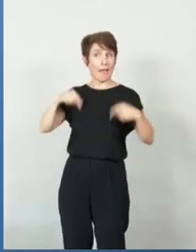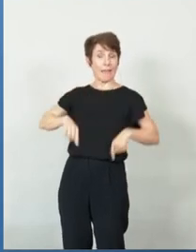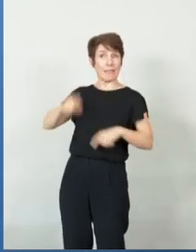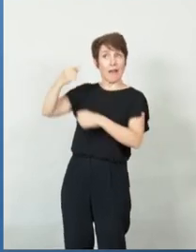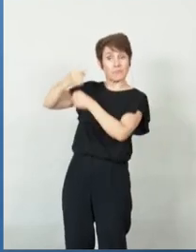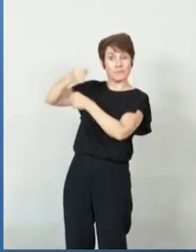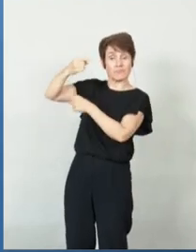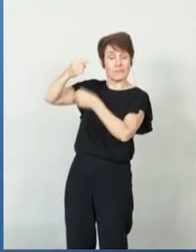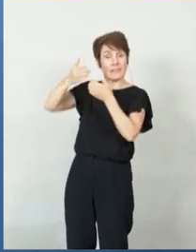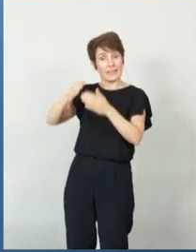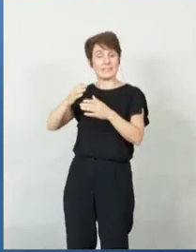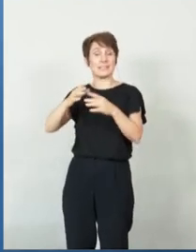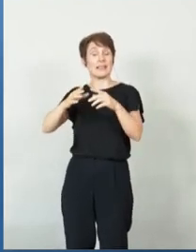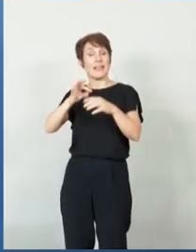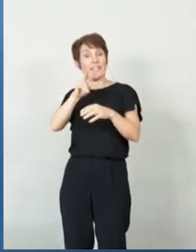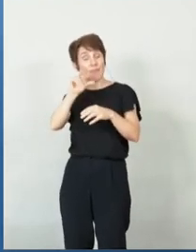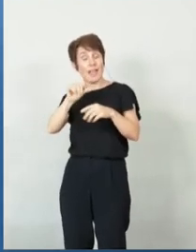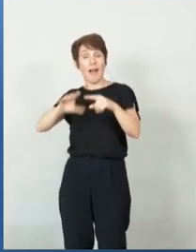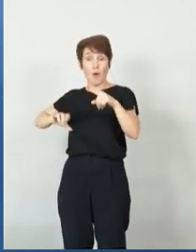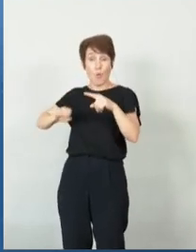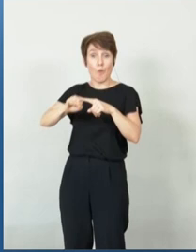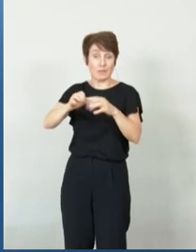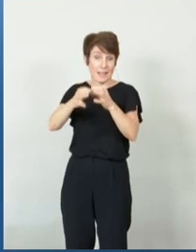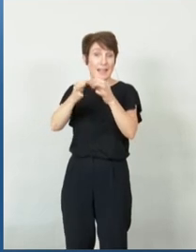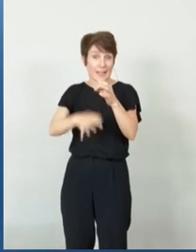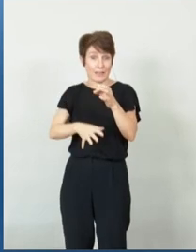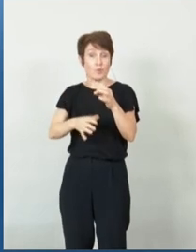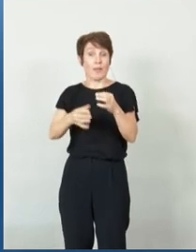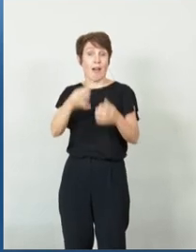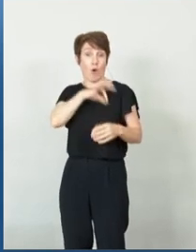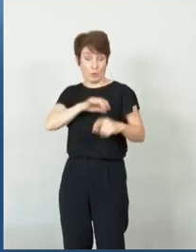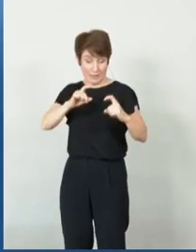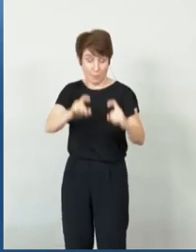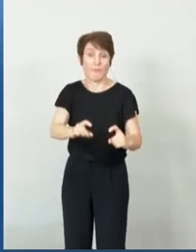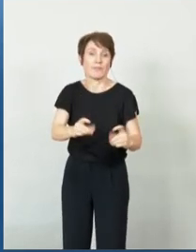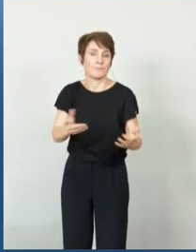compenser la TVA et qui agit négativement sur le plan des recettes